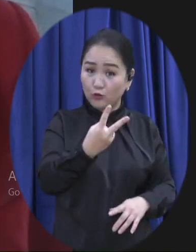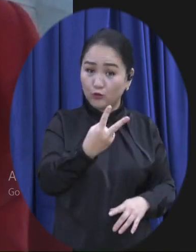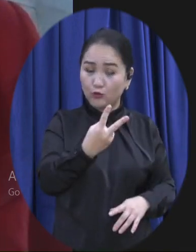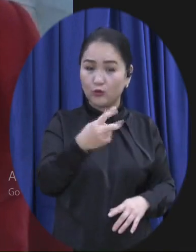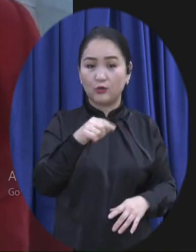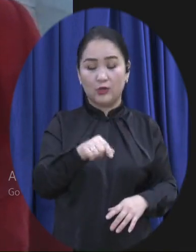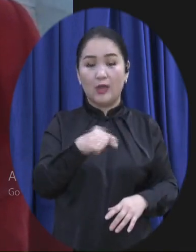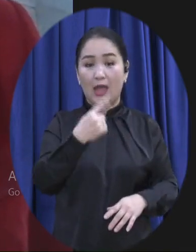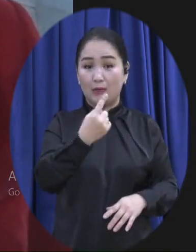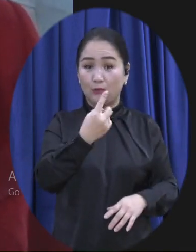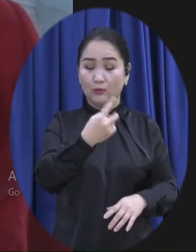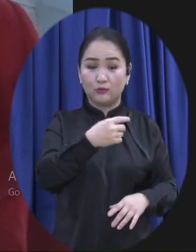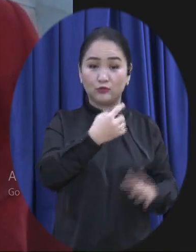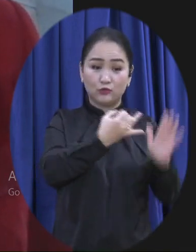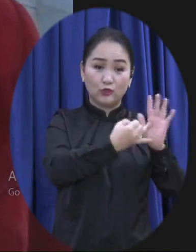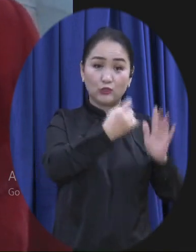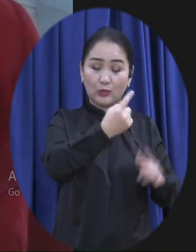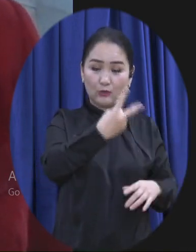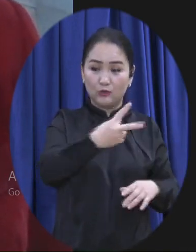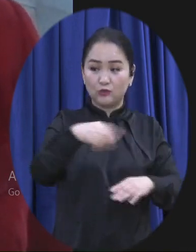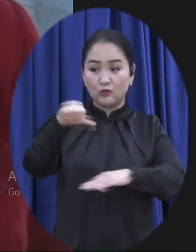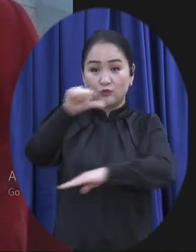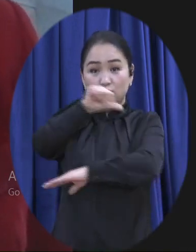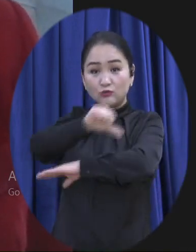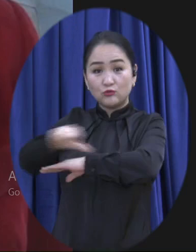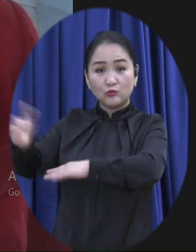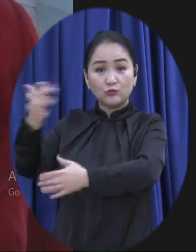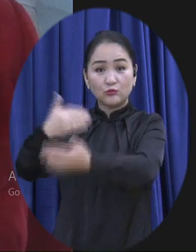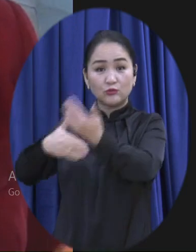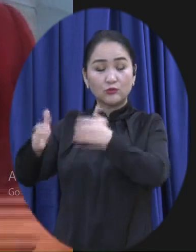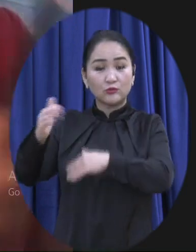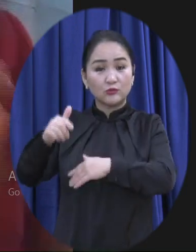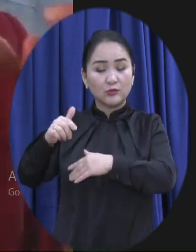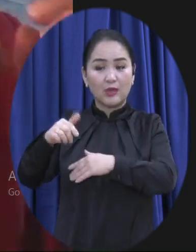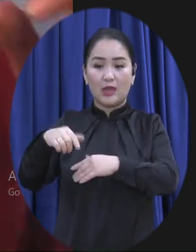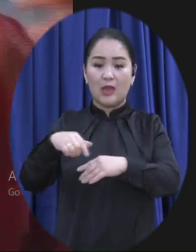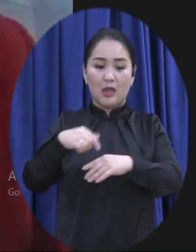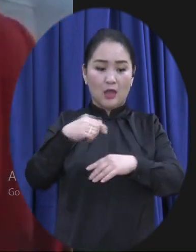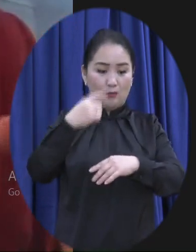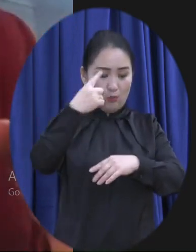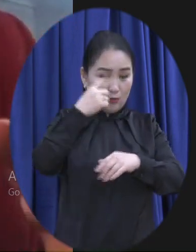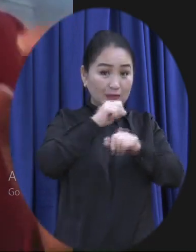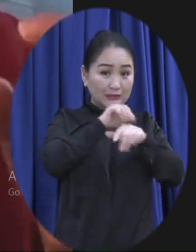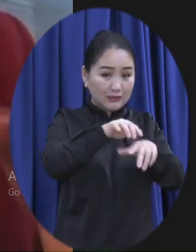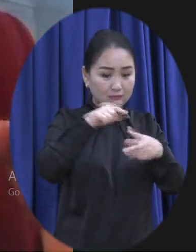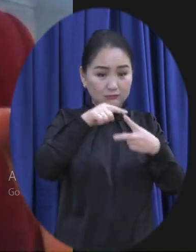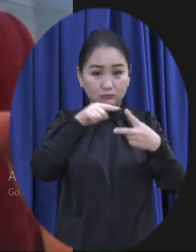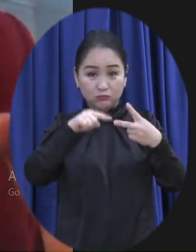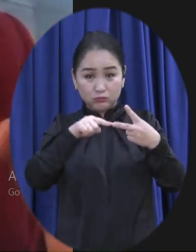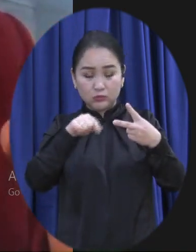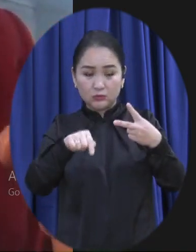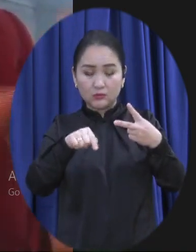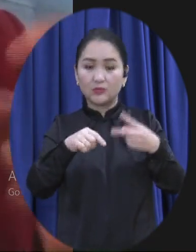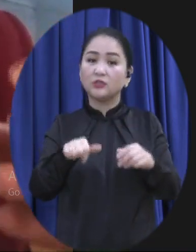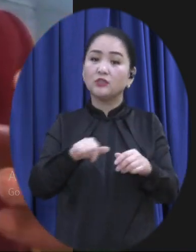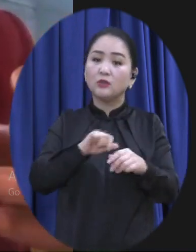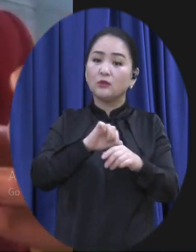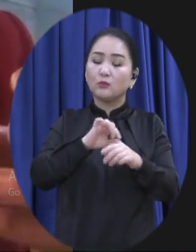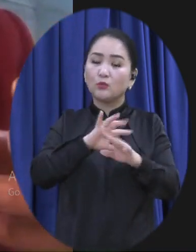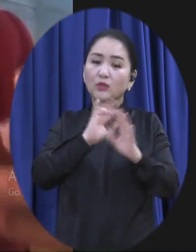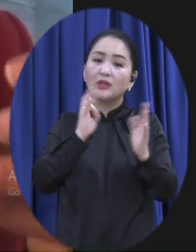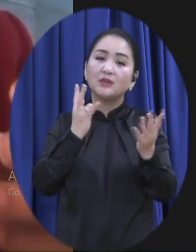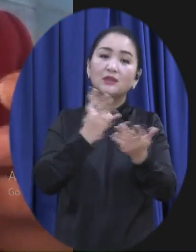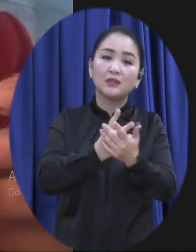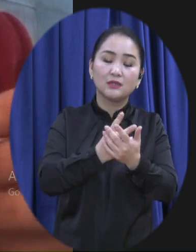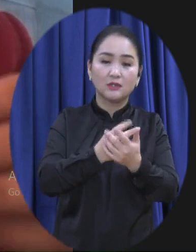тоторн задлаад зөөвөрлөгдсөн эсвэл дотоодод халдварсан гэдэг хоёр салгаад бичиж байгаа. За энэ хоёр тоог нэгтгэхэд